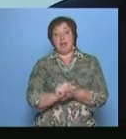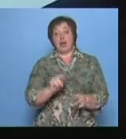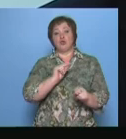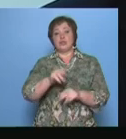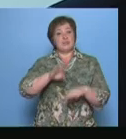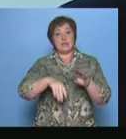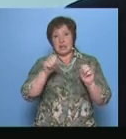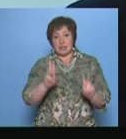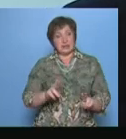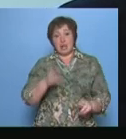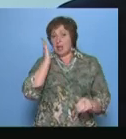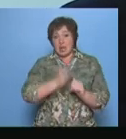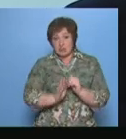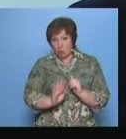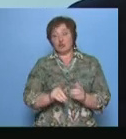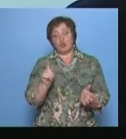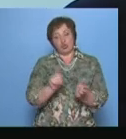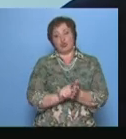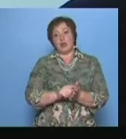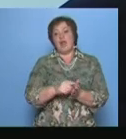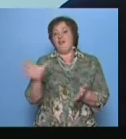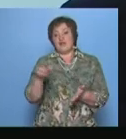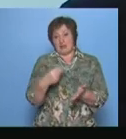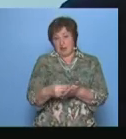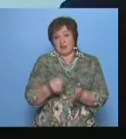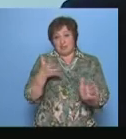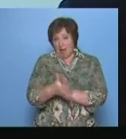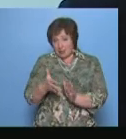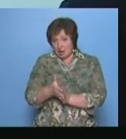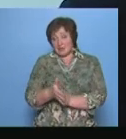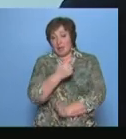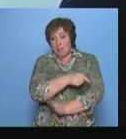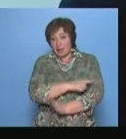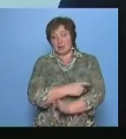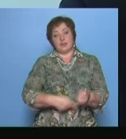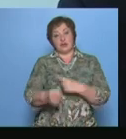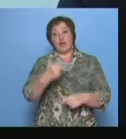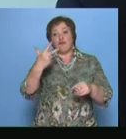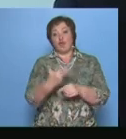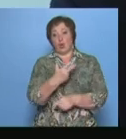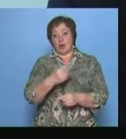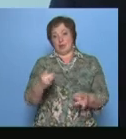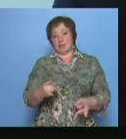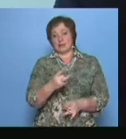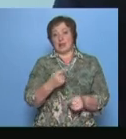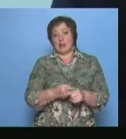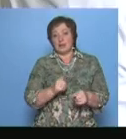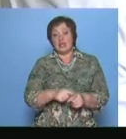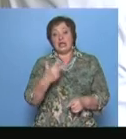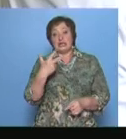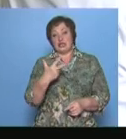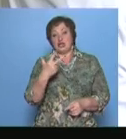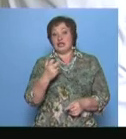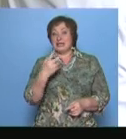захочет вернуться в это учреждение, он должен вернуть все средства, которые на него больница потратила, в трикратном размере. А это уже 432 тысячи. В